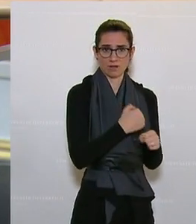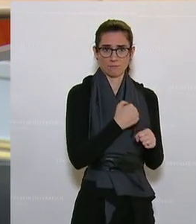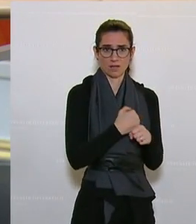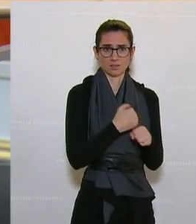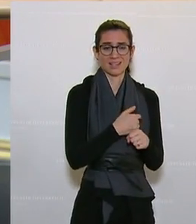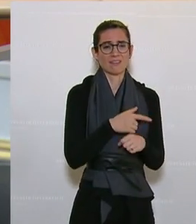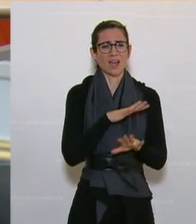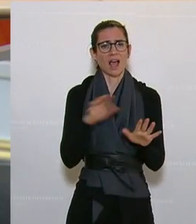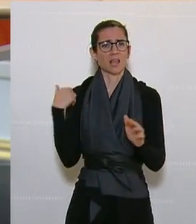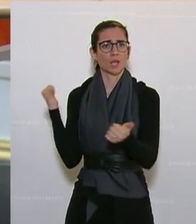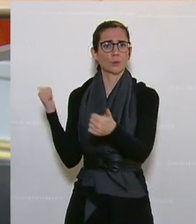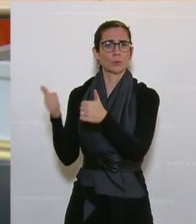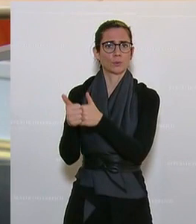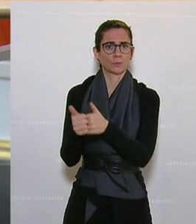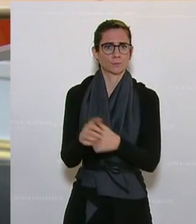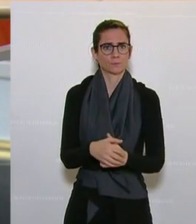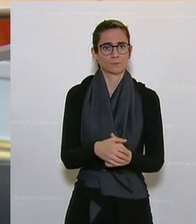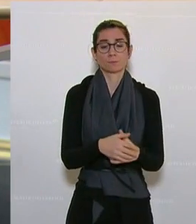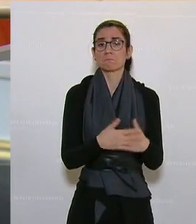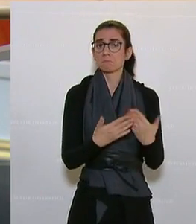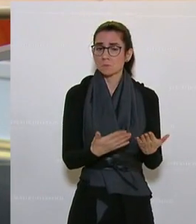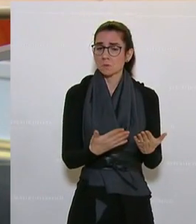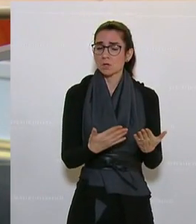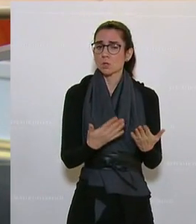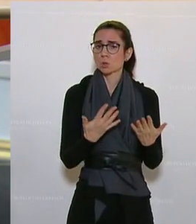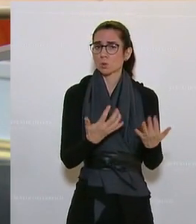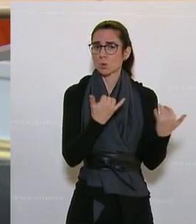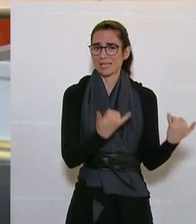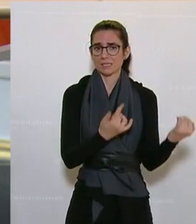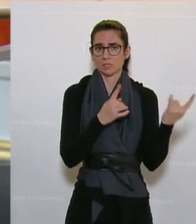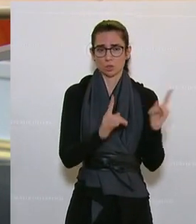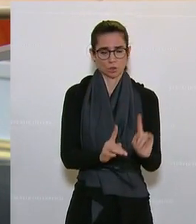meisten ja nachziehen. Alles soweit so richtig. Aber